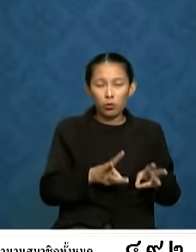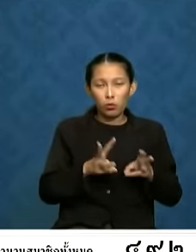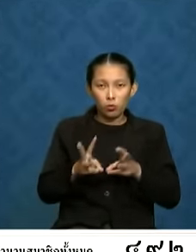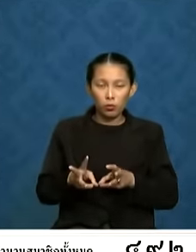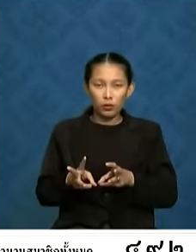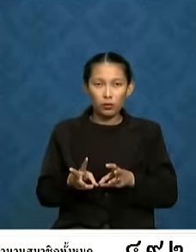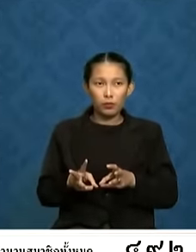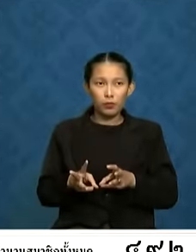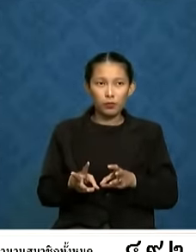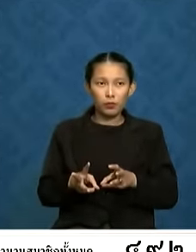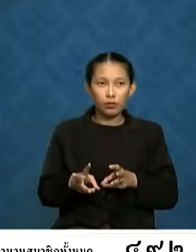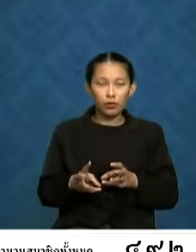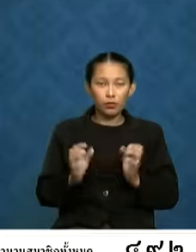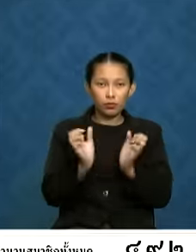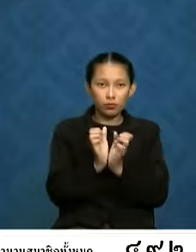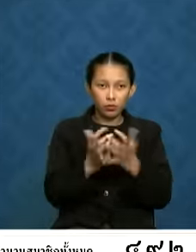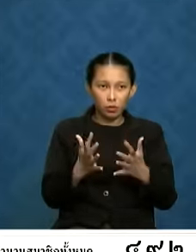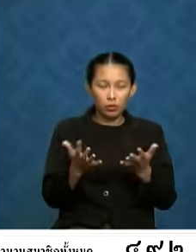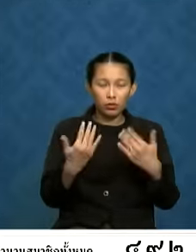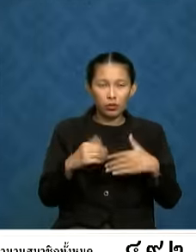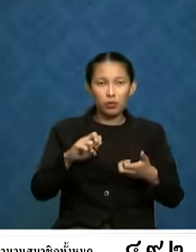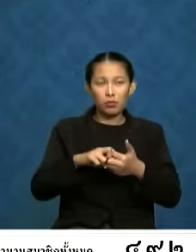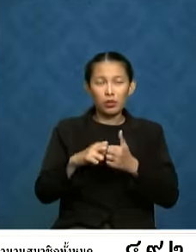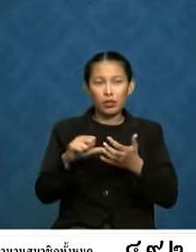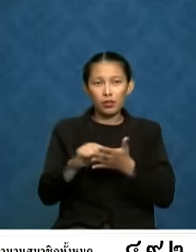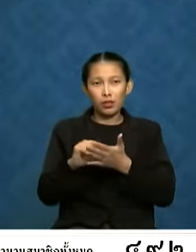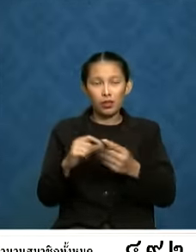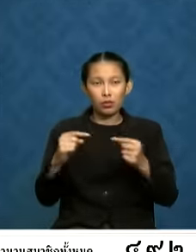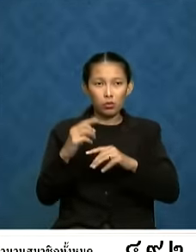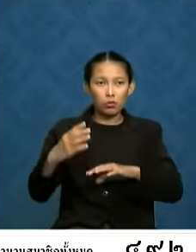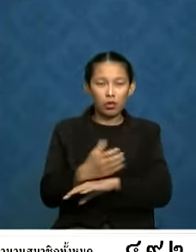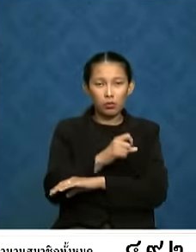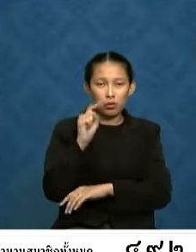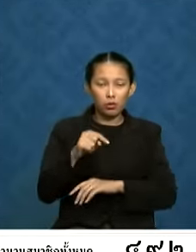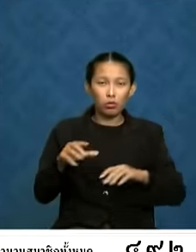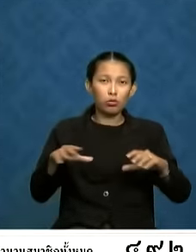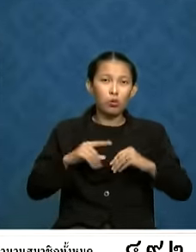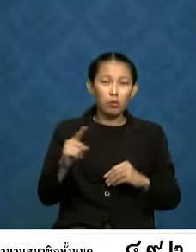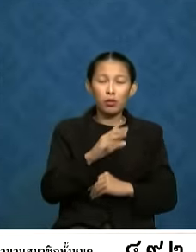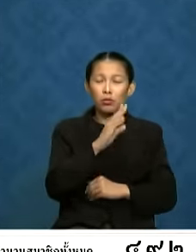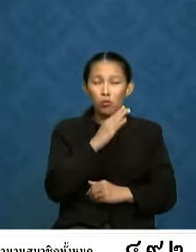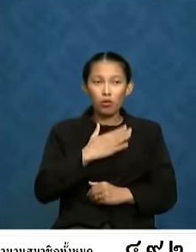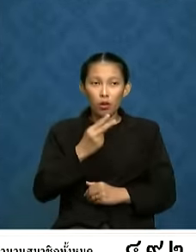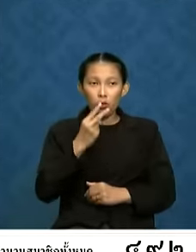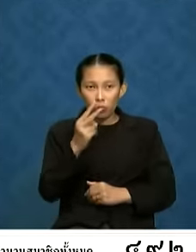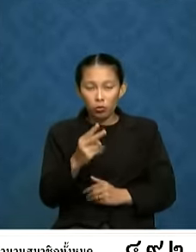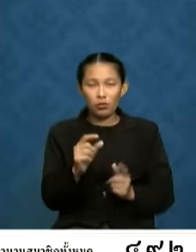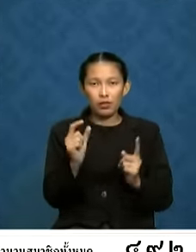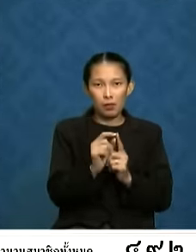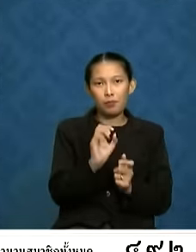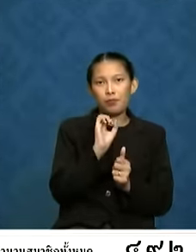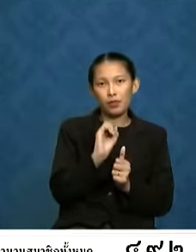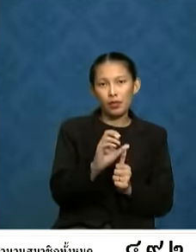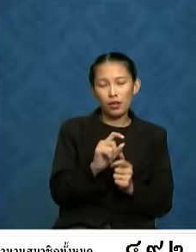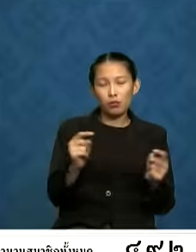การที่จะนิรโทษกรรมแล้วจะนำไปสู่การแก้ปัญหาทางการเมืองเนี่ยต้องยอมรับจริงๆว่าถ้าเราไปดูคำแนะนำนะครับ